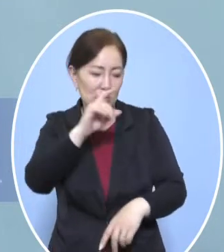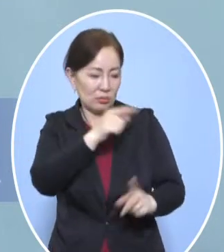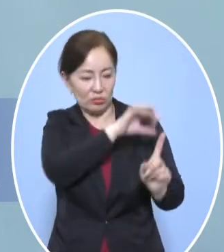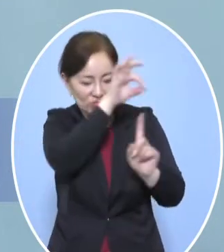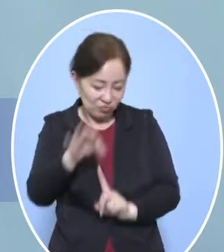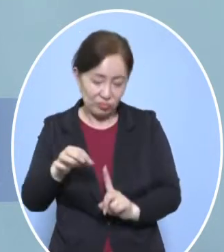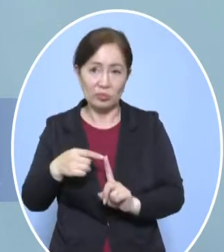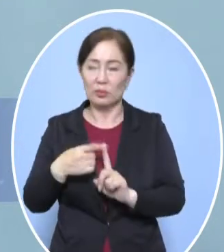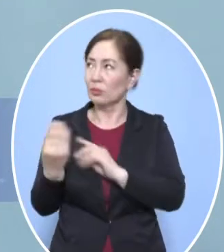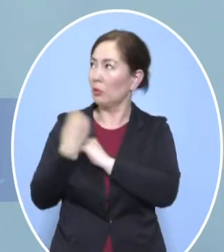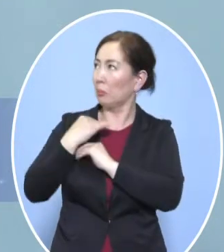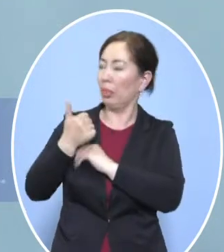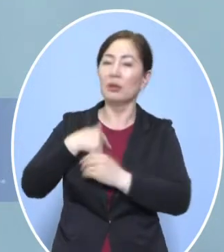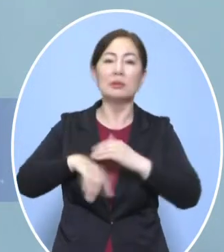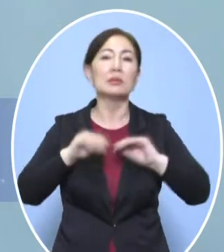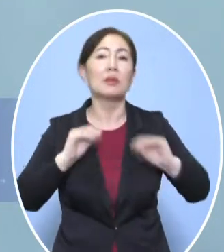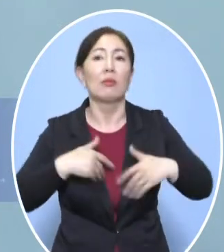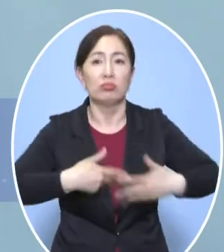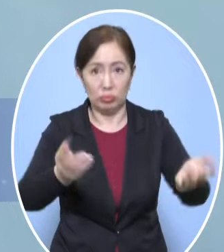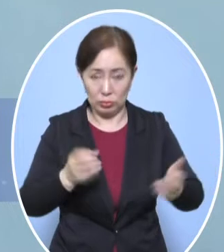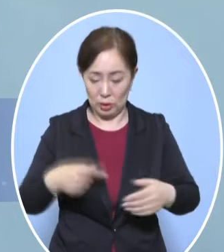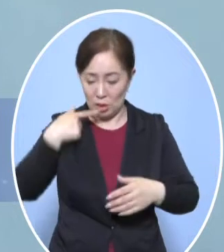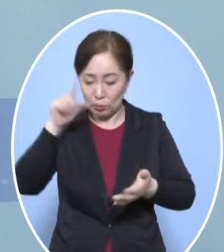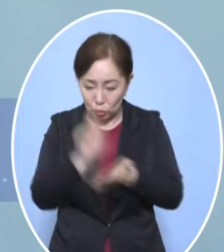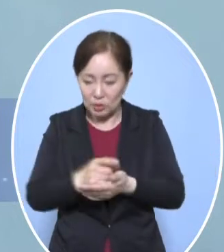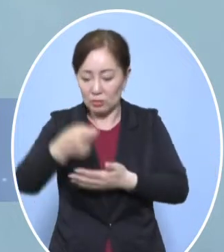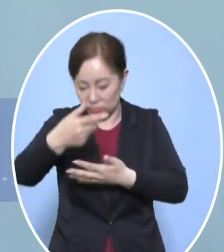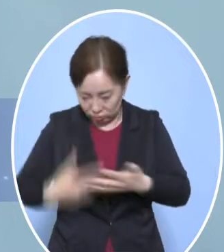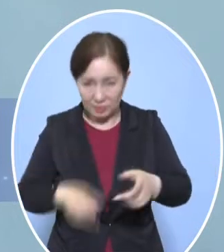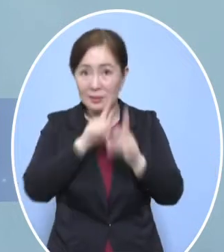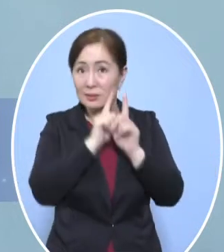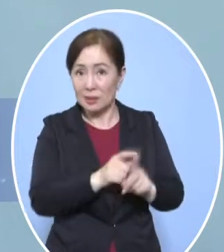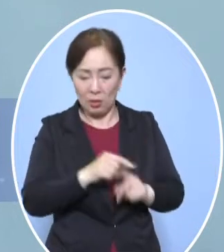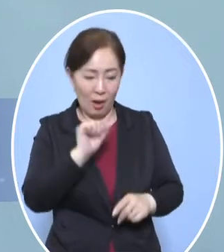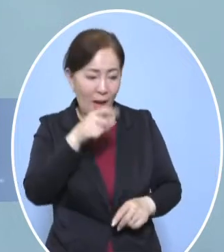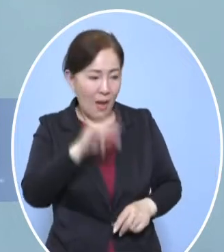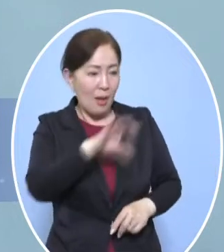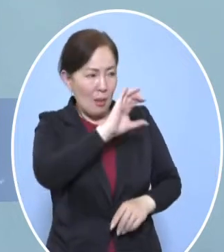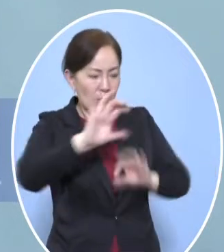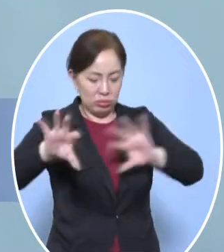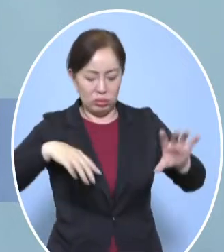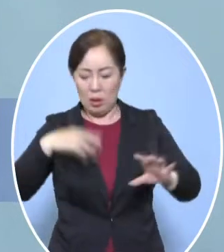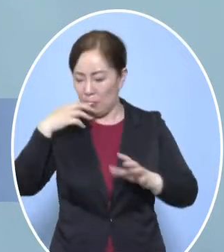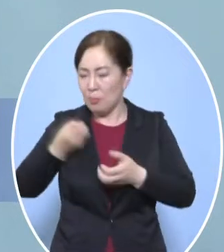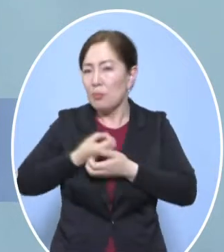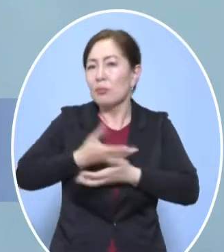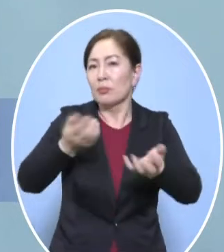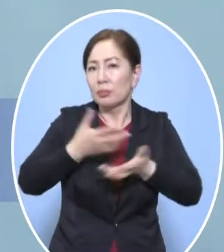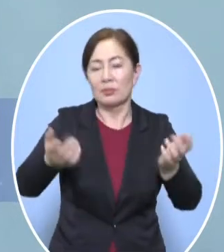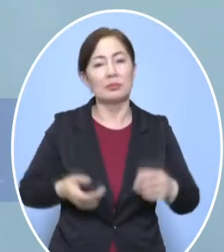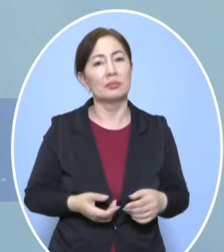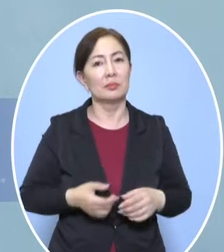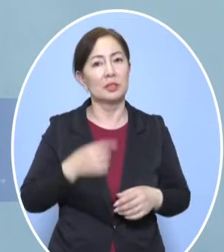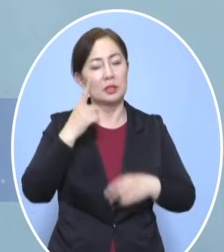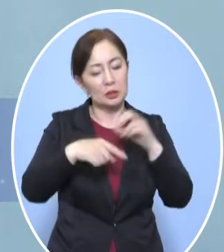багшаа томилж өгч байгаа. За одоо ингээд араас нь тушаал гаргаад бид нэр өөрийн анги байгууллагын тушаалыг